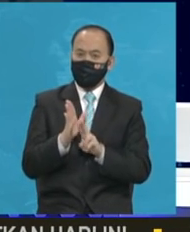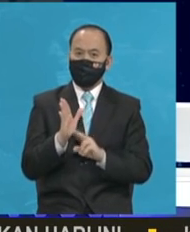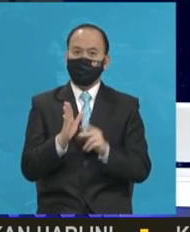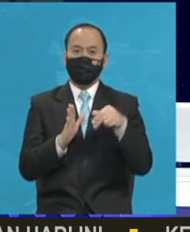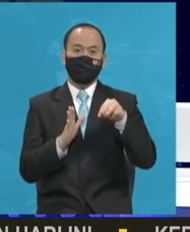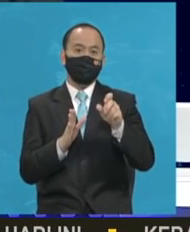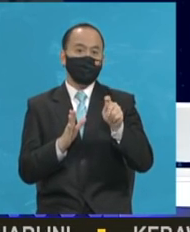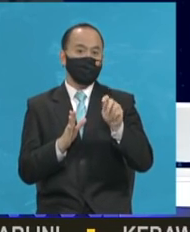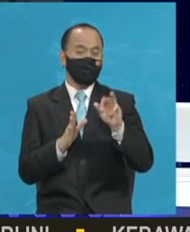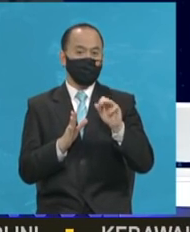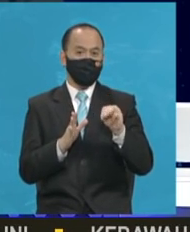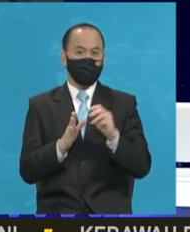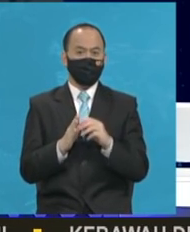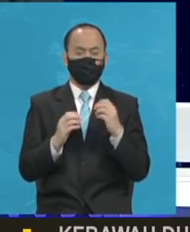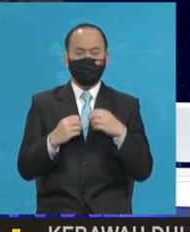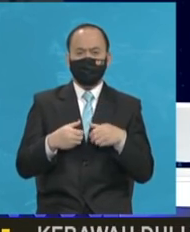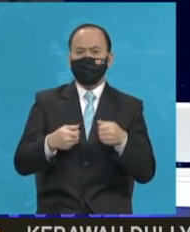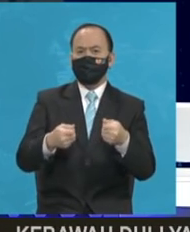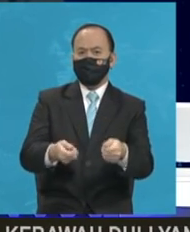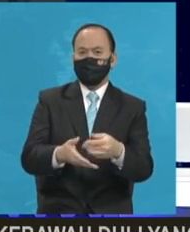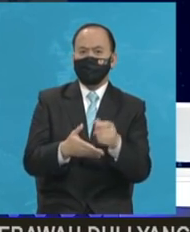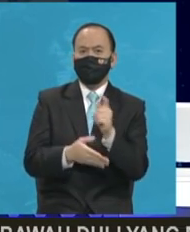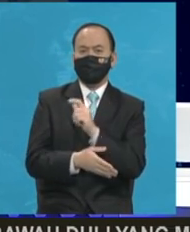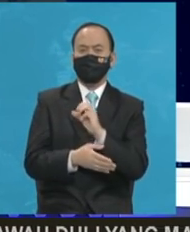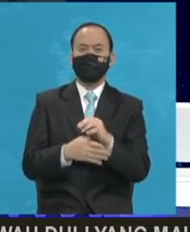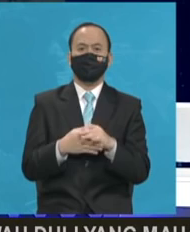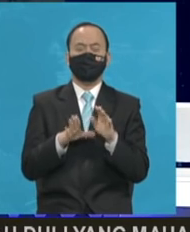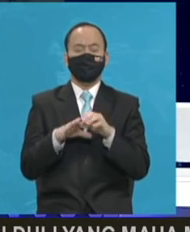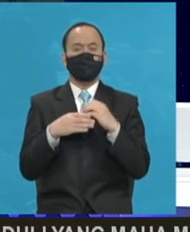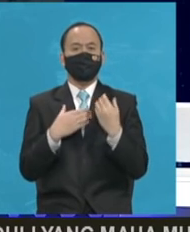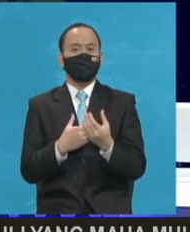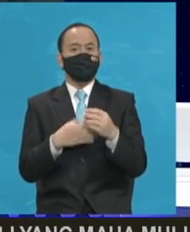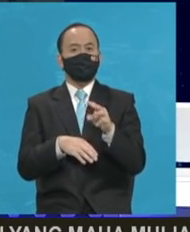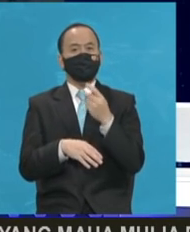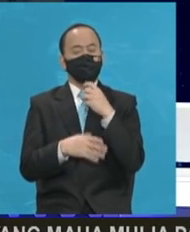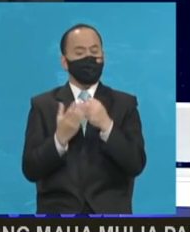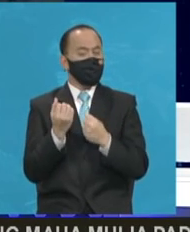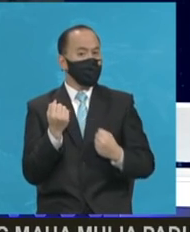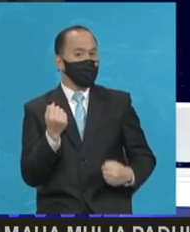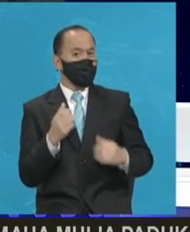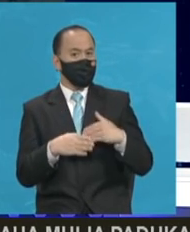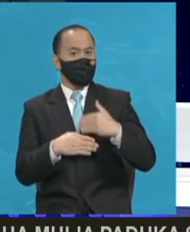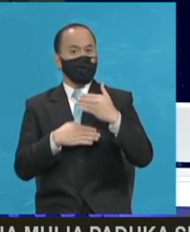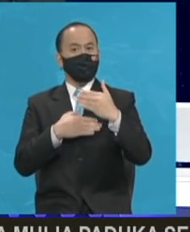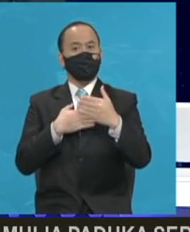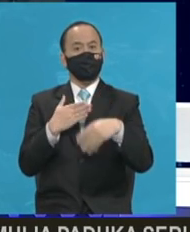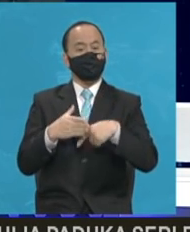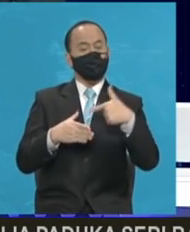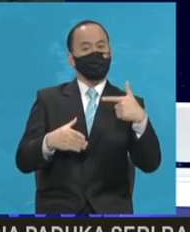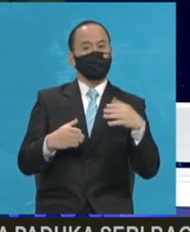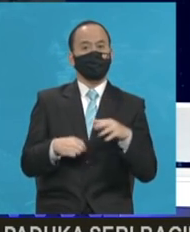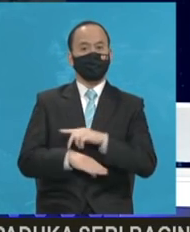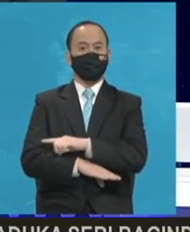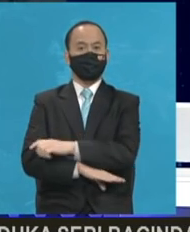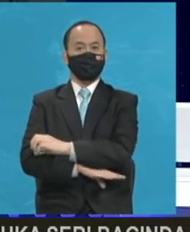terus diberikan oleh taspos keselamatan plantar plantar minyak laut pantai bagi meningkatkan kesadaran dan pengetahuan